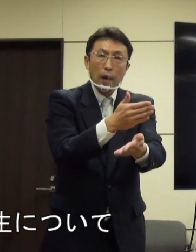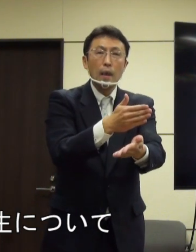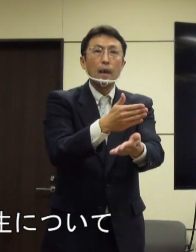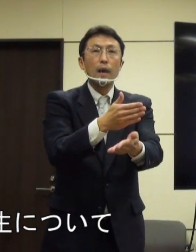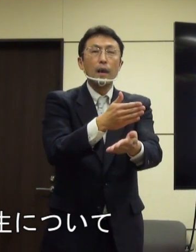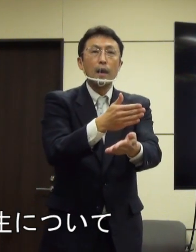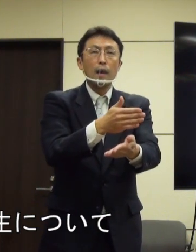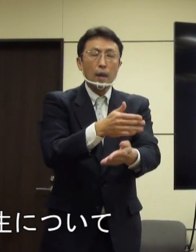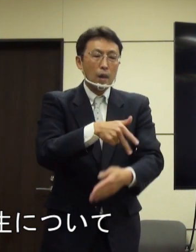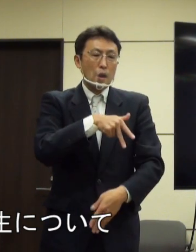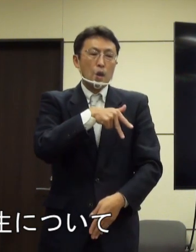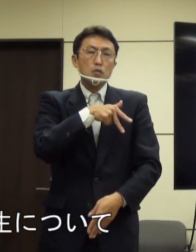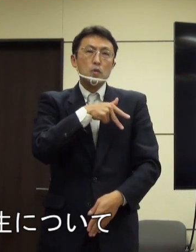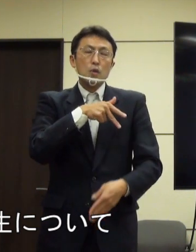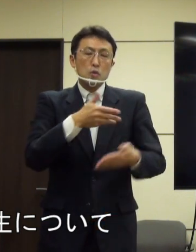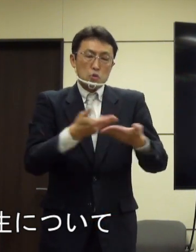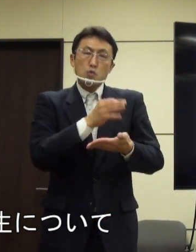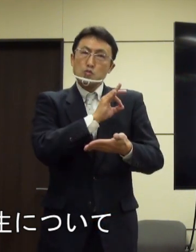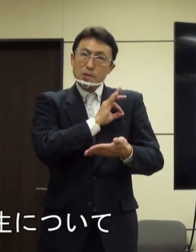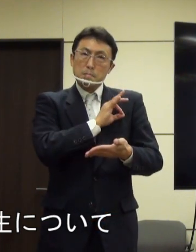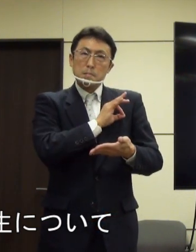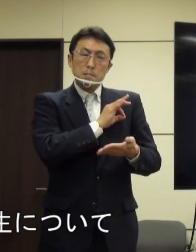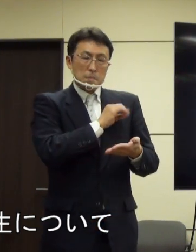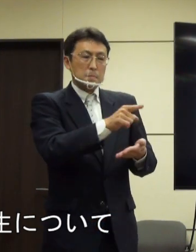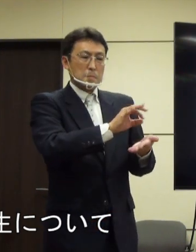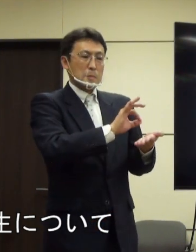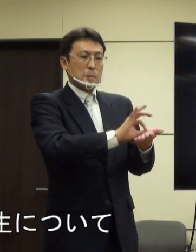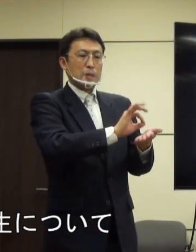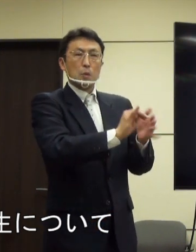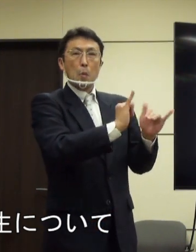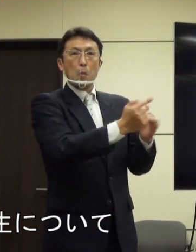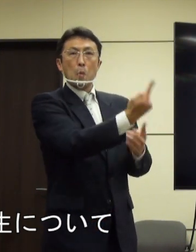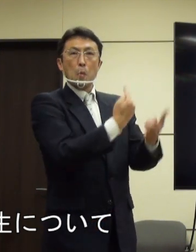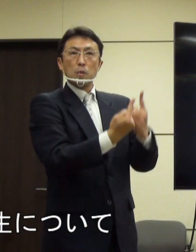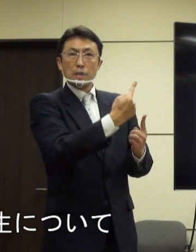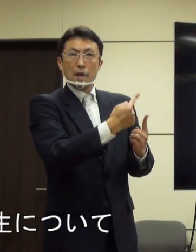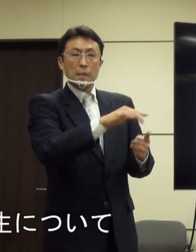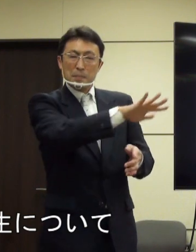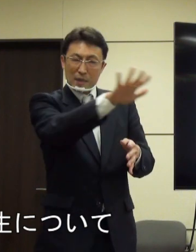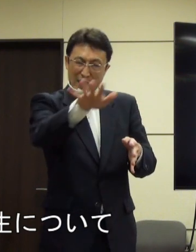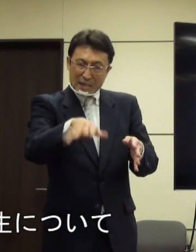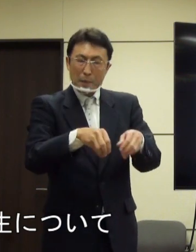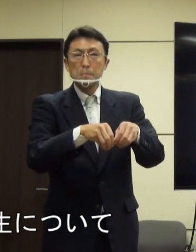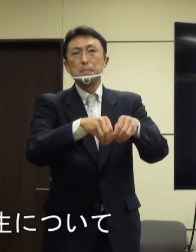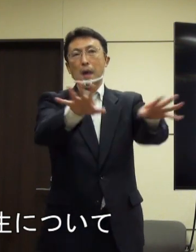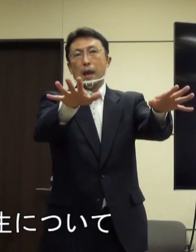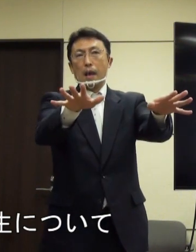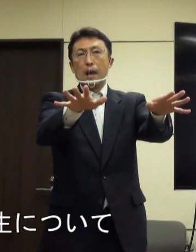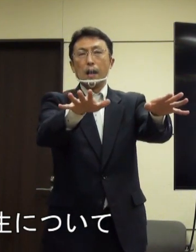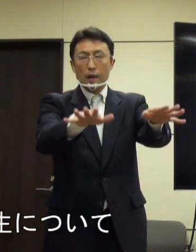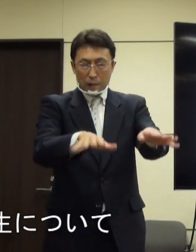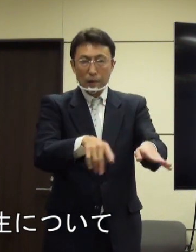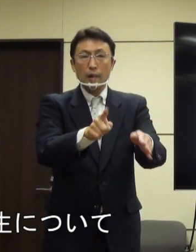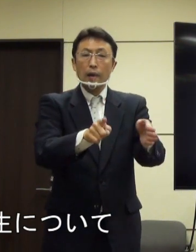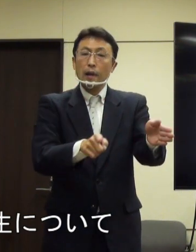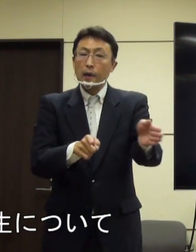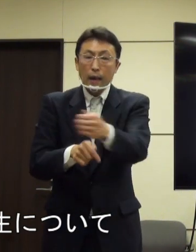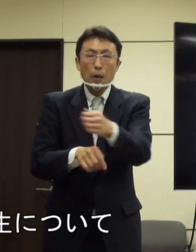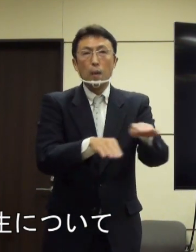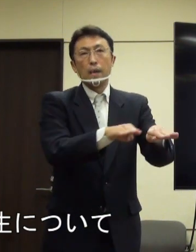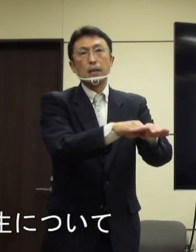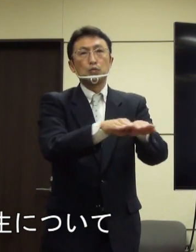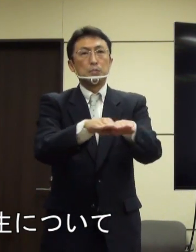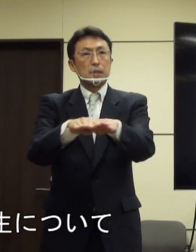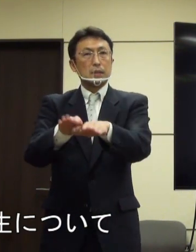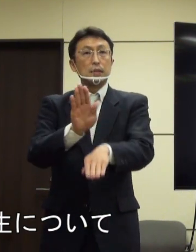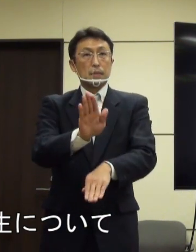とスタッフみんな書いたということでそれ以降は休養という形になっておりますですからこの